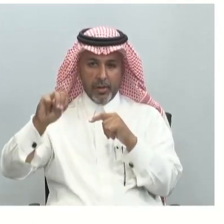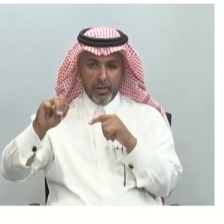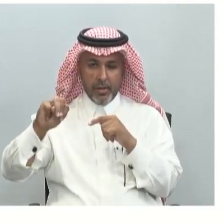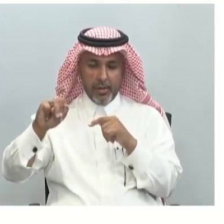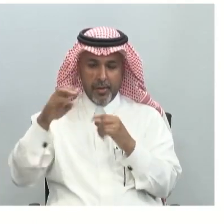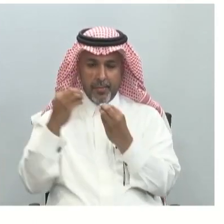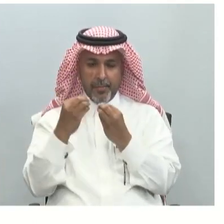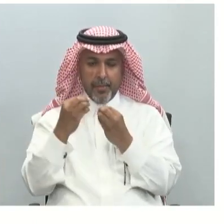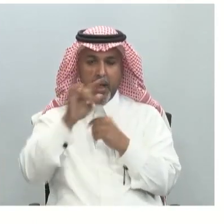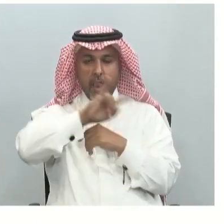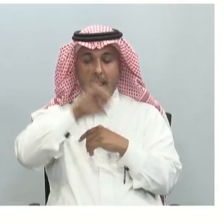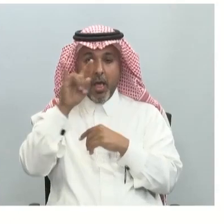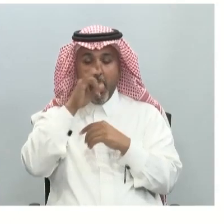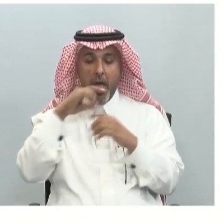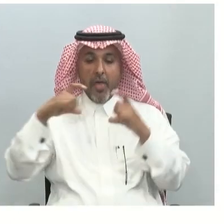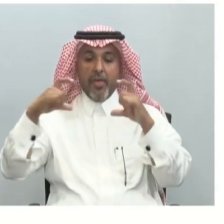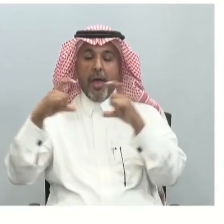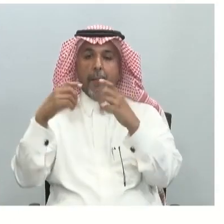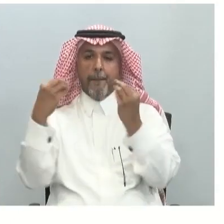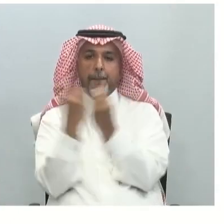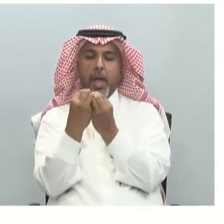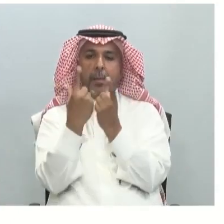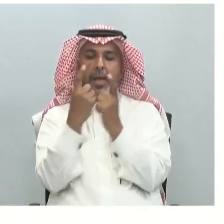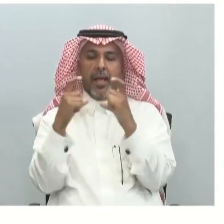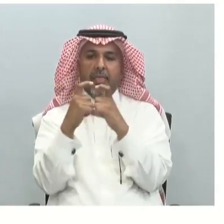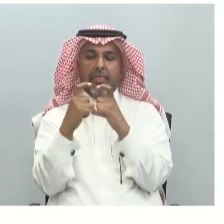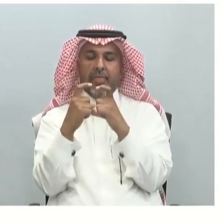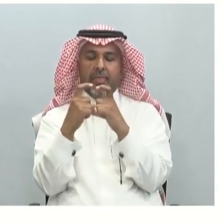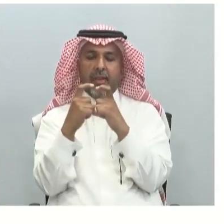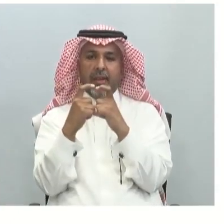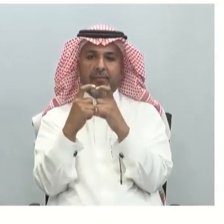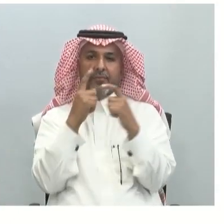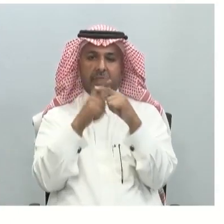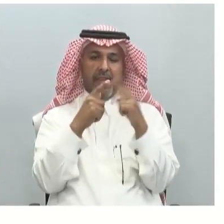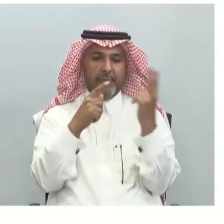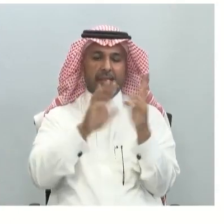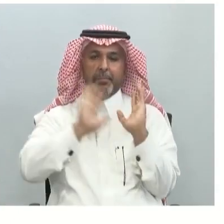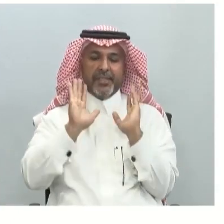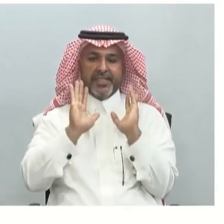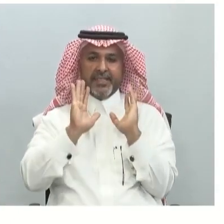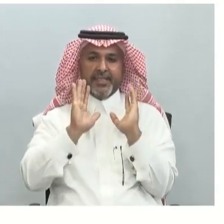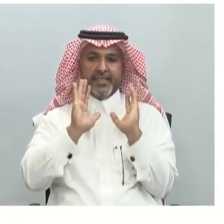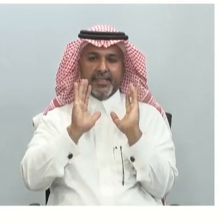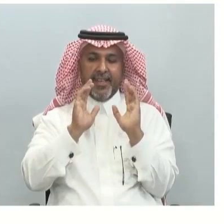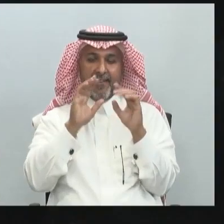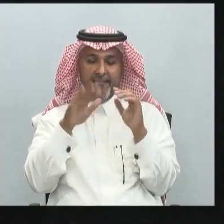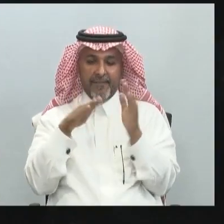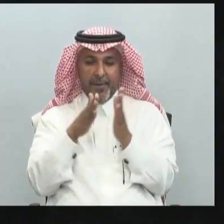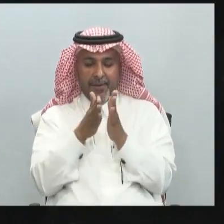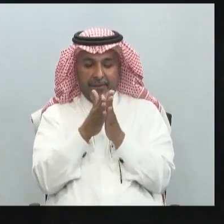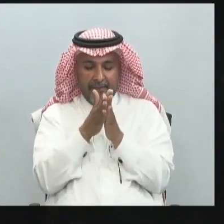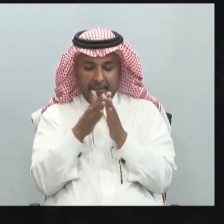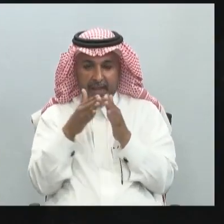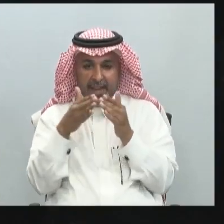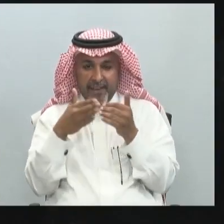ليه لان اي بي ام هذا حدا واحدا حدا واحدا راح تنضرب الاثنين هذه اللي